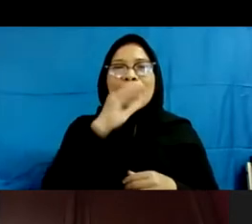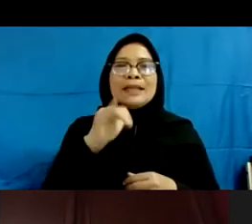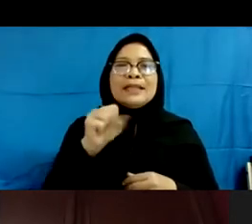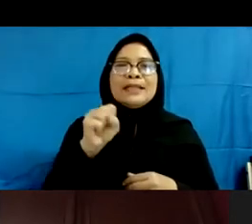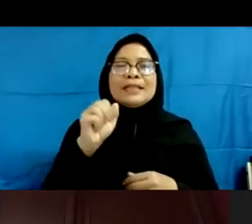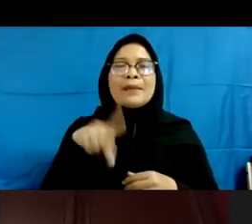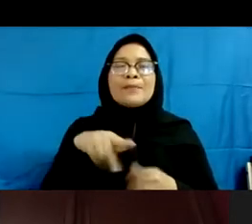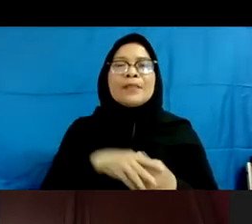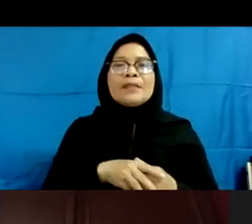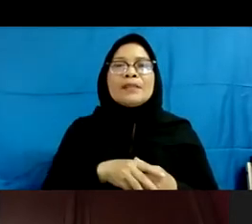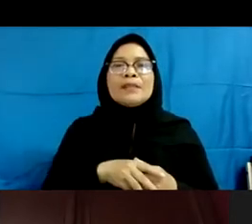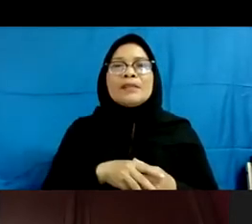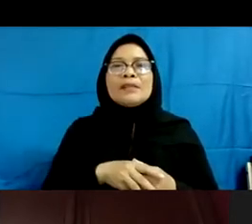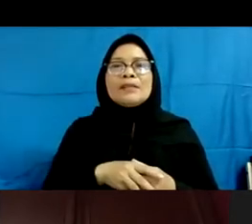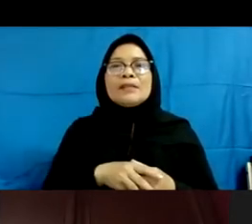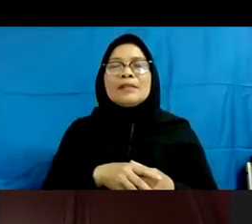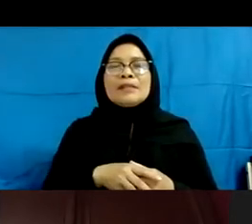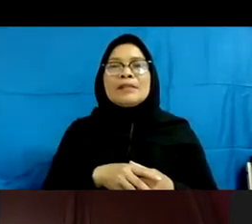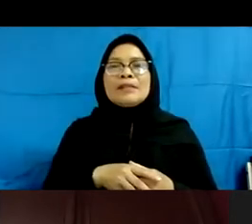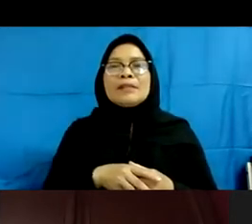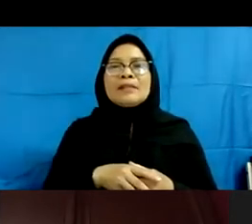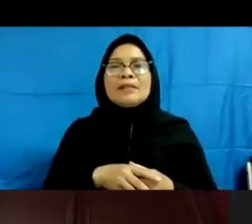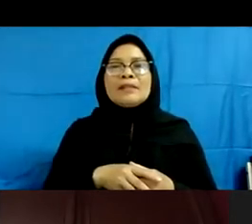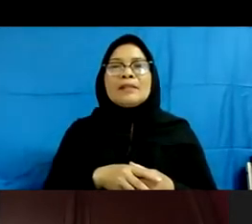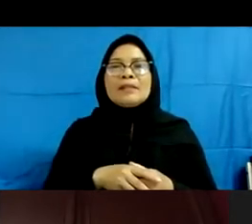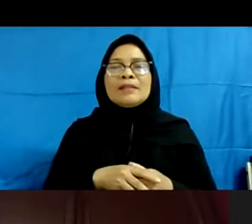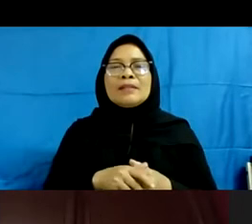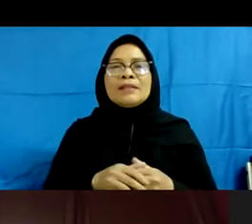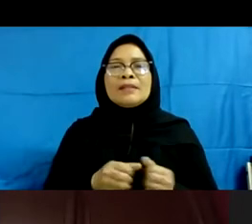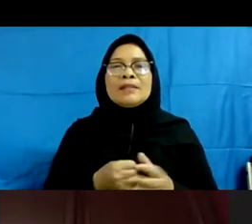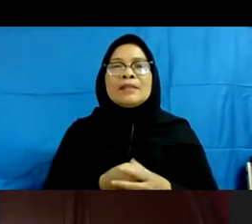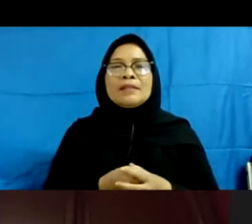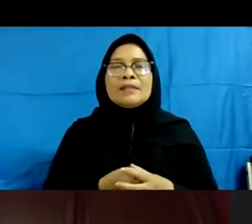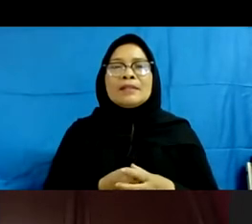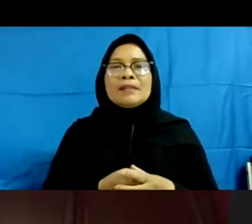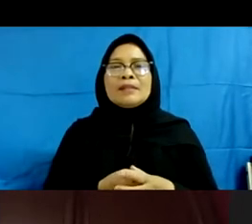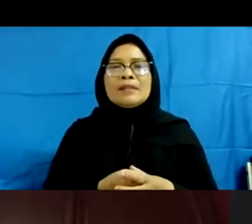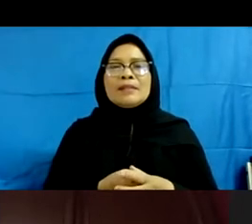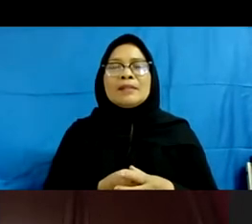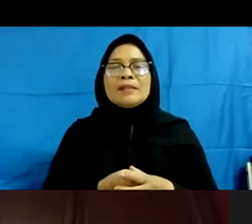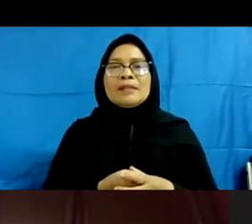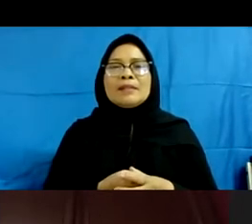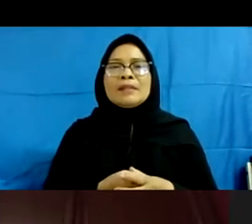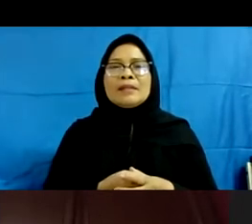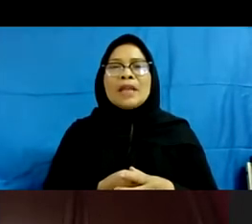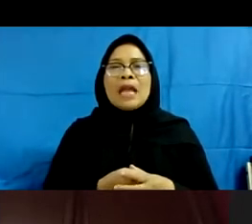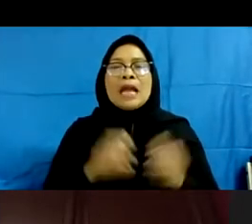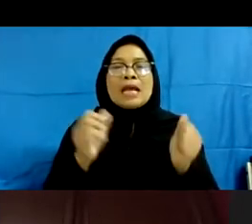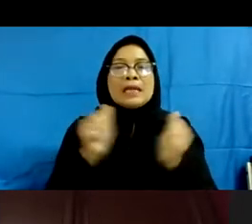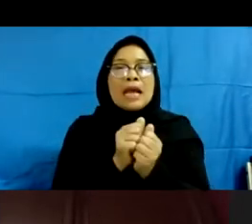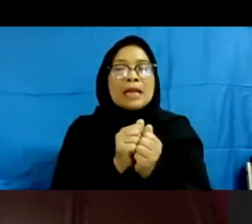lagi terakhir buat Mas Dimas. Mas Dimas, ada yang nanya ini. Kalau yang sudah nyaman dengan audiobook. Yang itu ya.